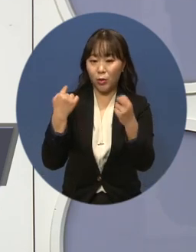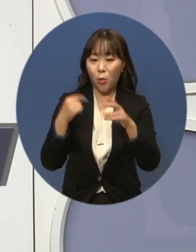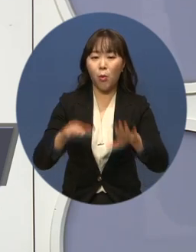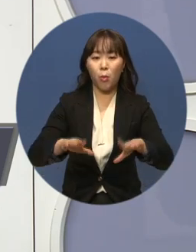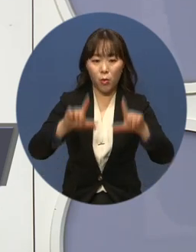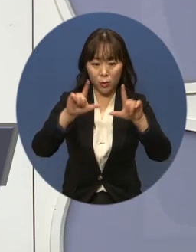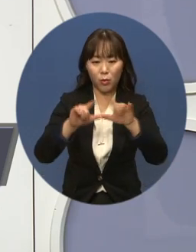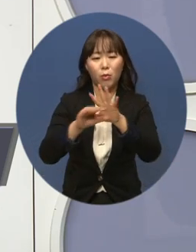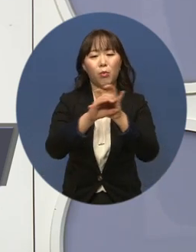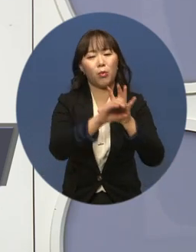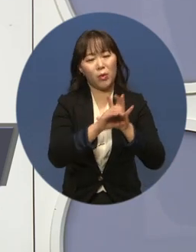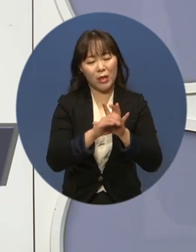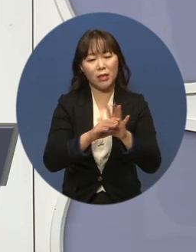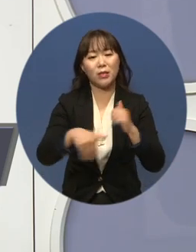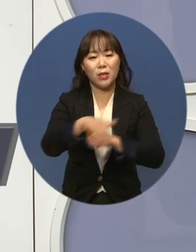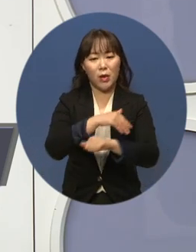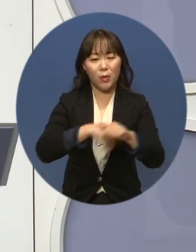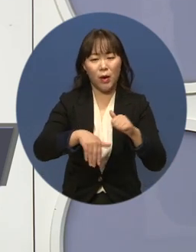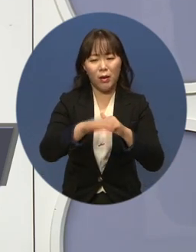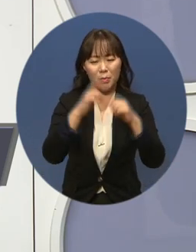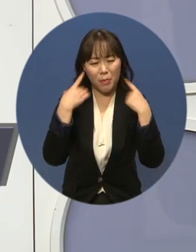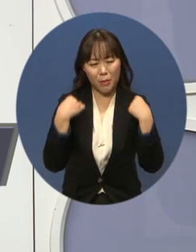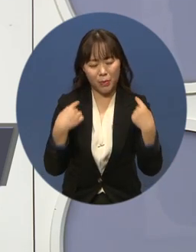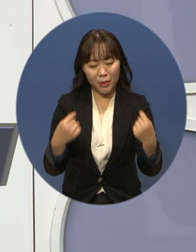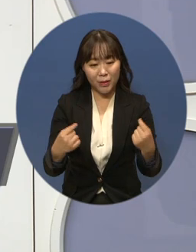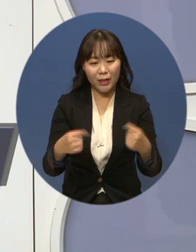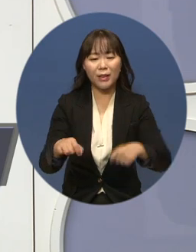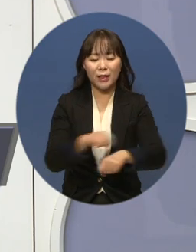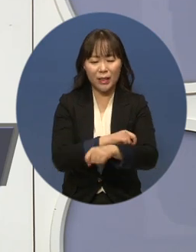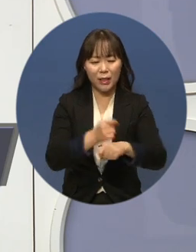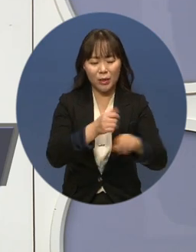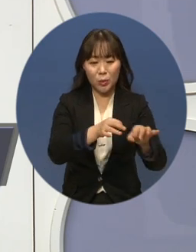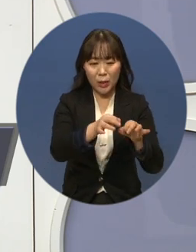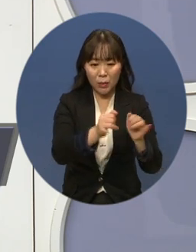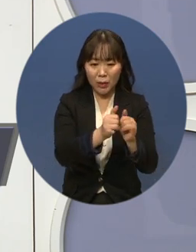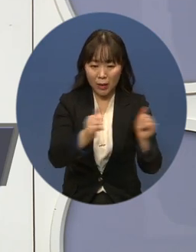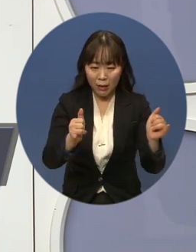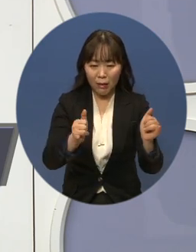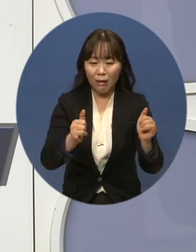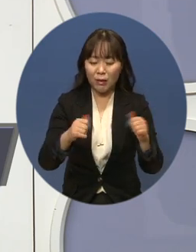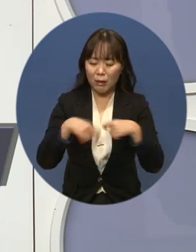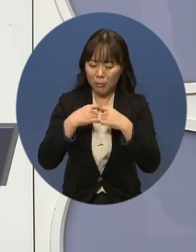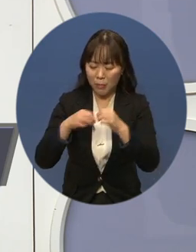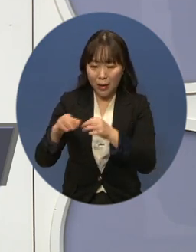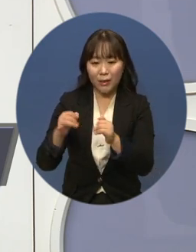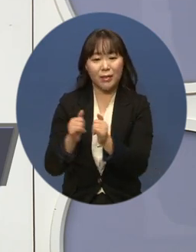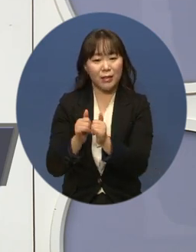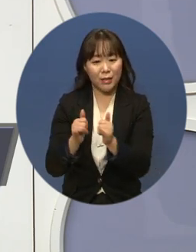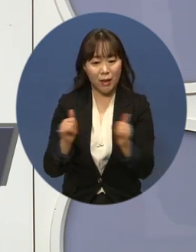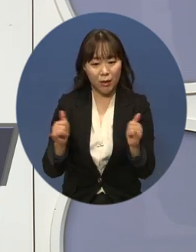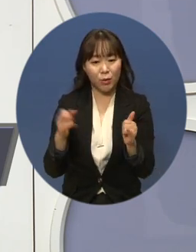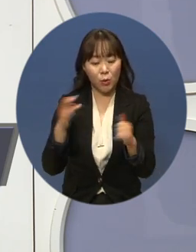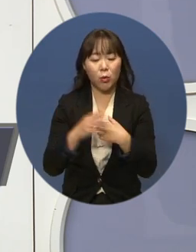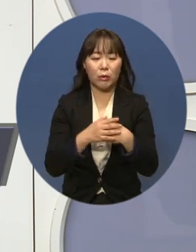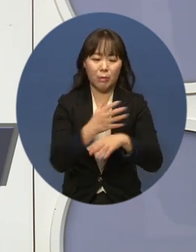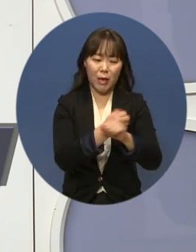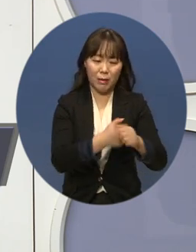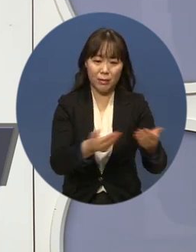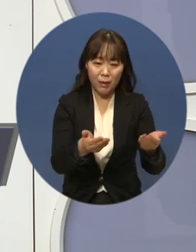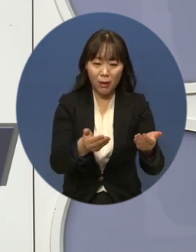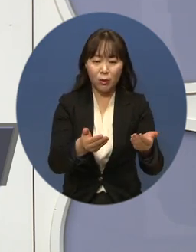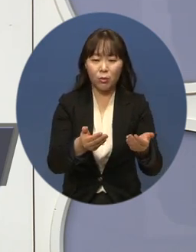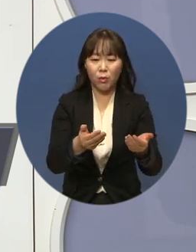올해도 코로나19 상황이 계속돼서 특히 이제 소상공인들, 자영업자, 또 비정규직